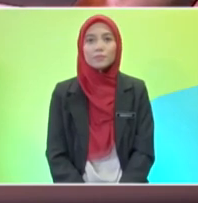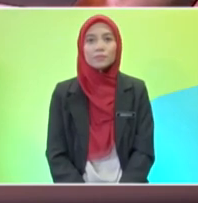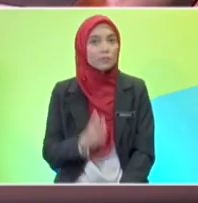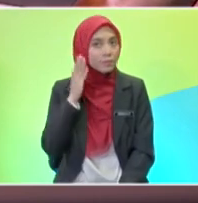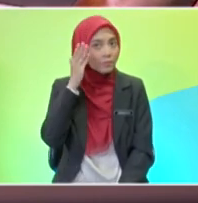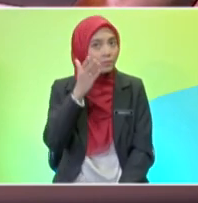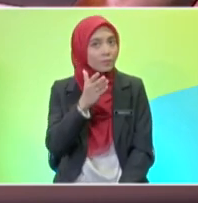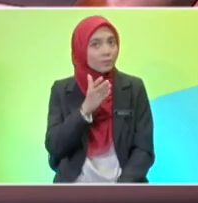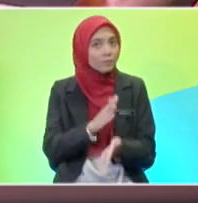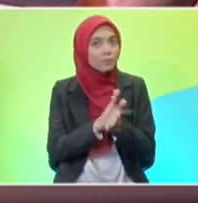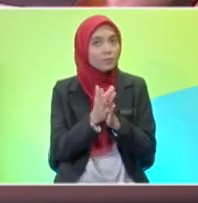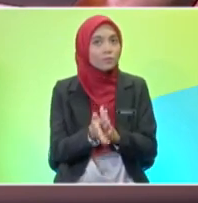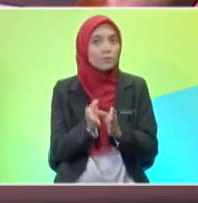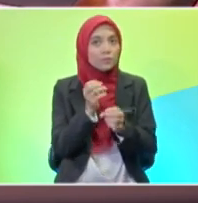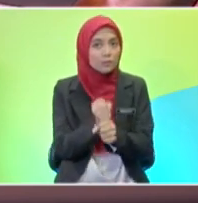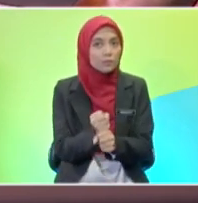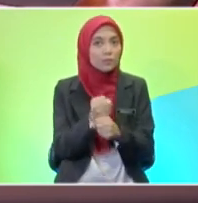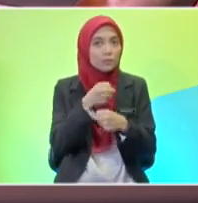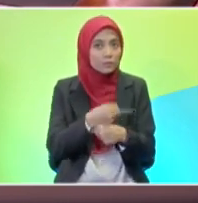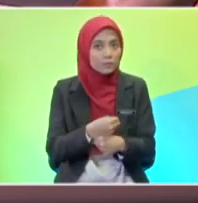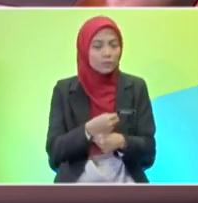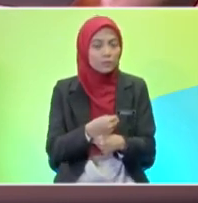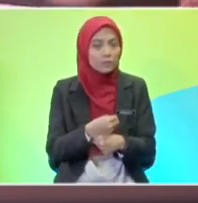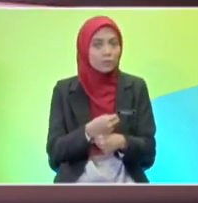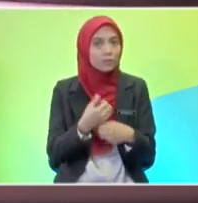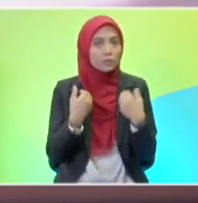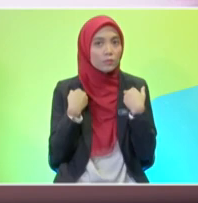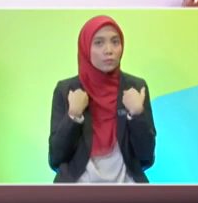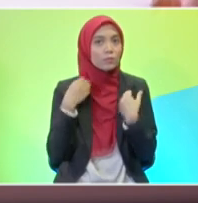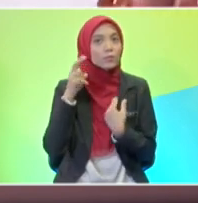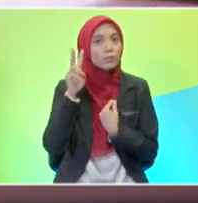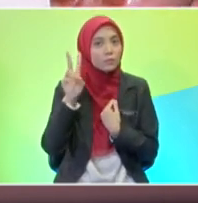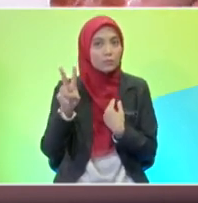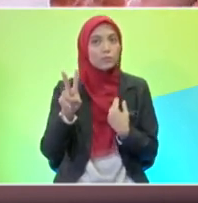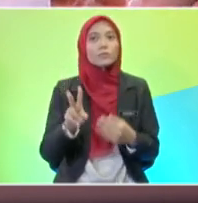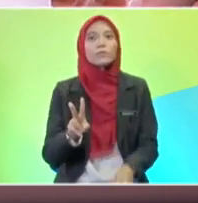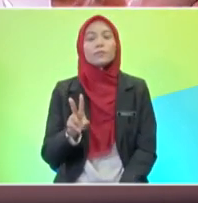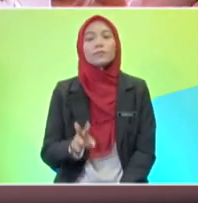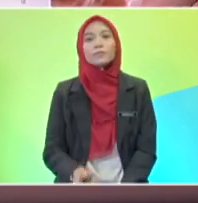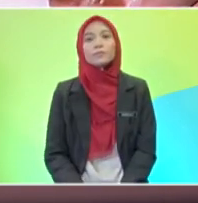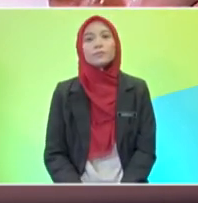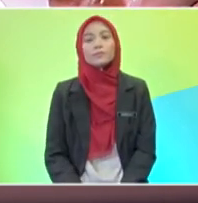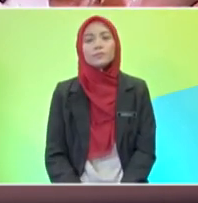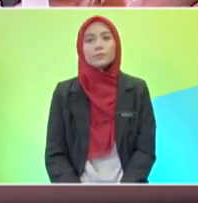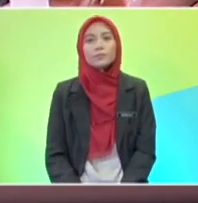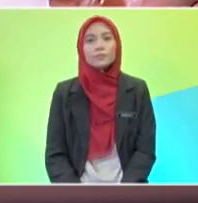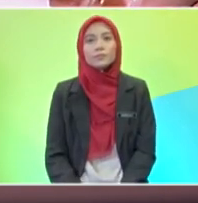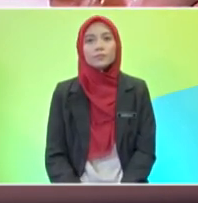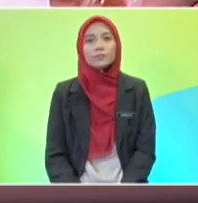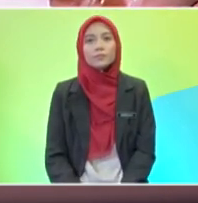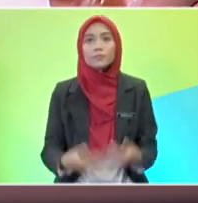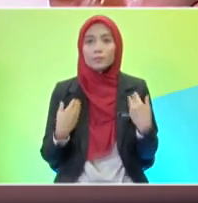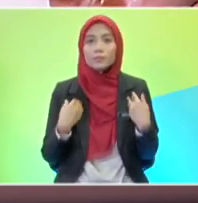jadi bentuk-bentuk nih terbagi keperluan kita dibentuk kita dibentuk